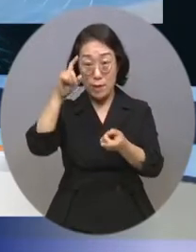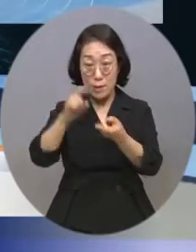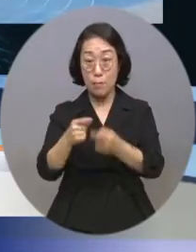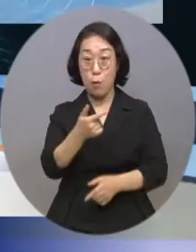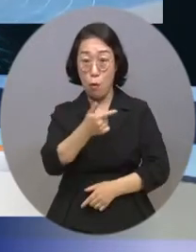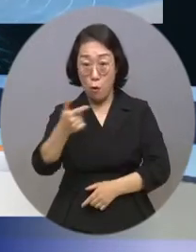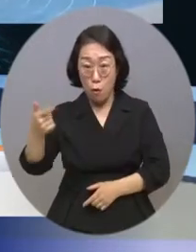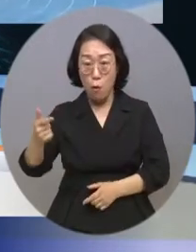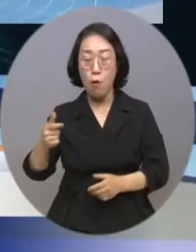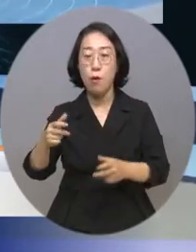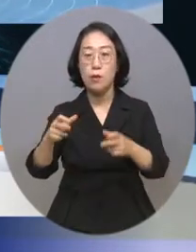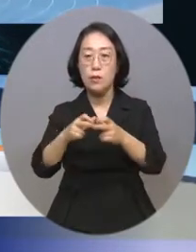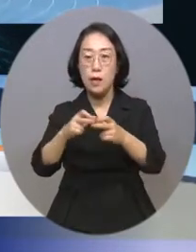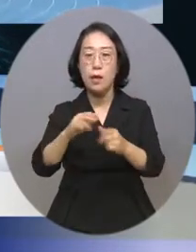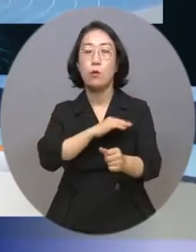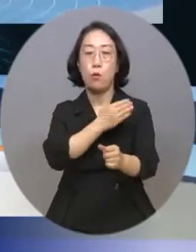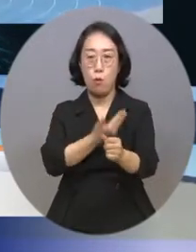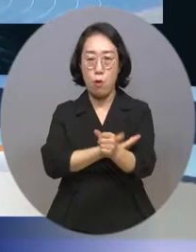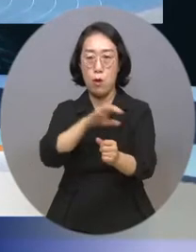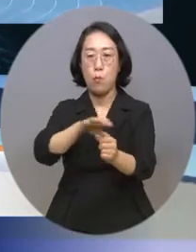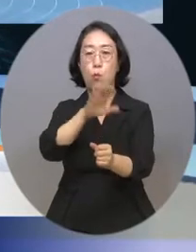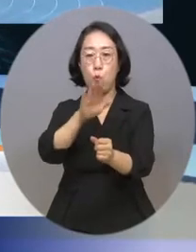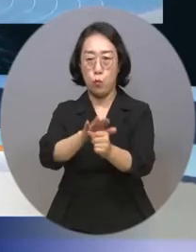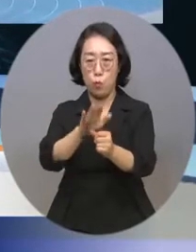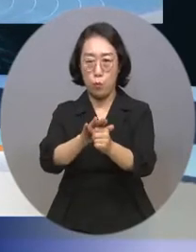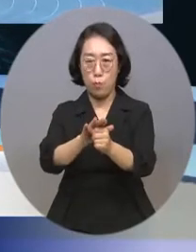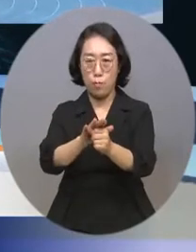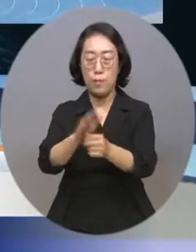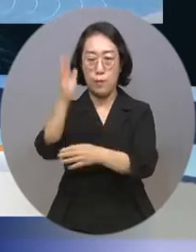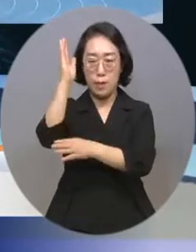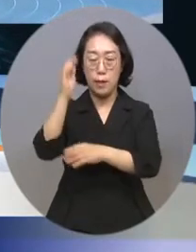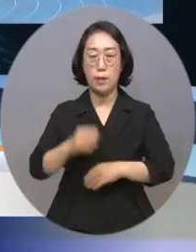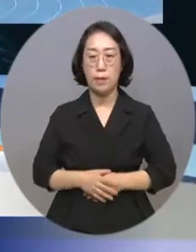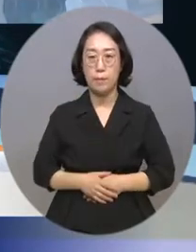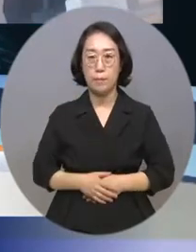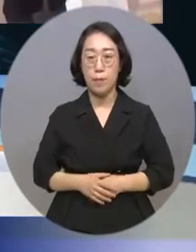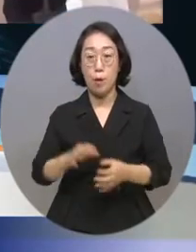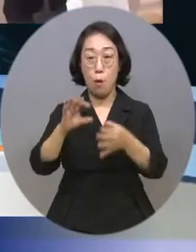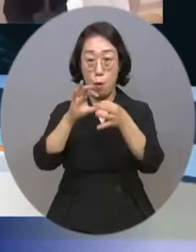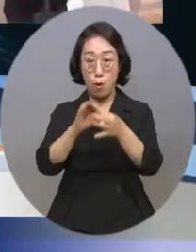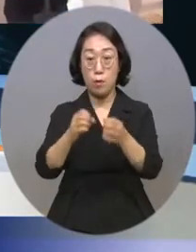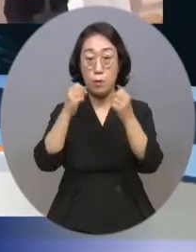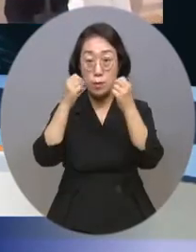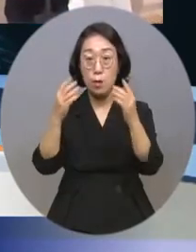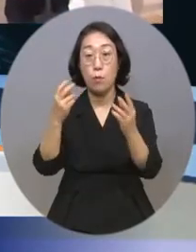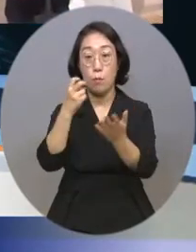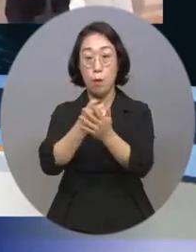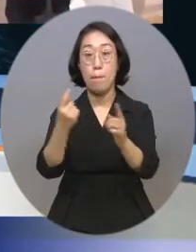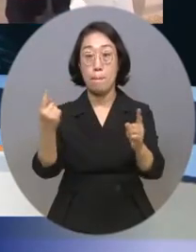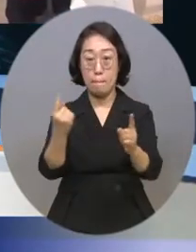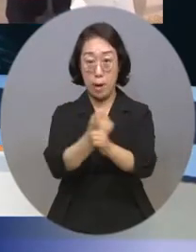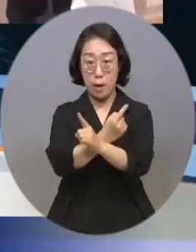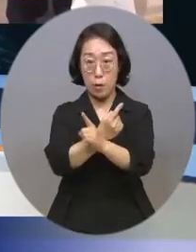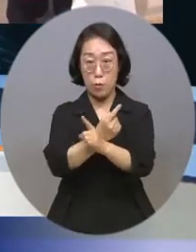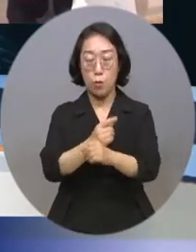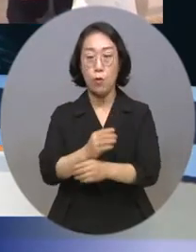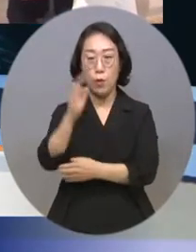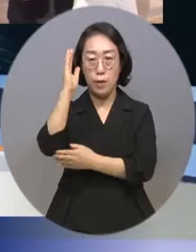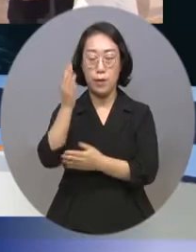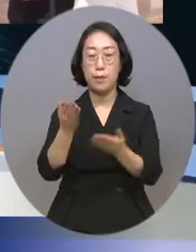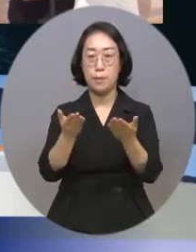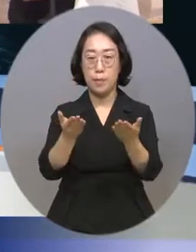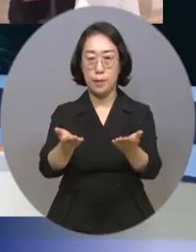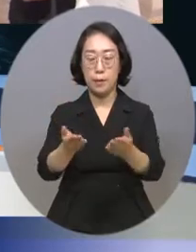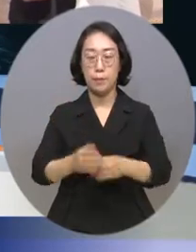장애인의 스포츠 관람권을 보장해야 한다는 목소리가 나왔습니다. 이에 대한 개정안이 추진됐는데요. 보도에 박성용